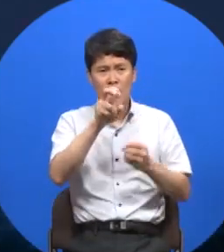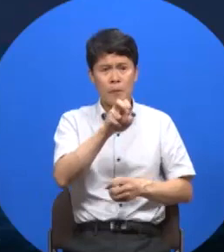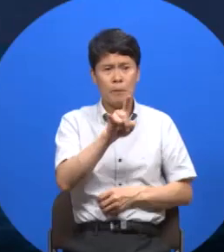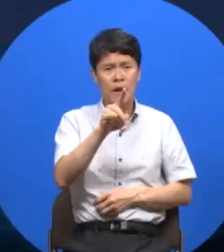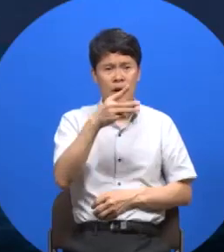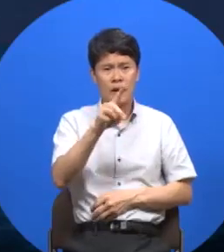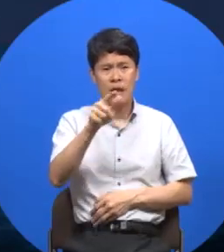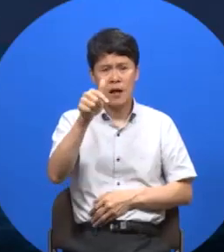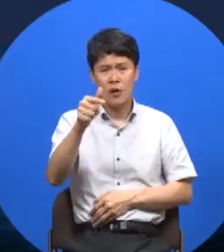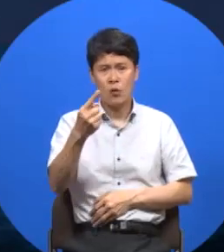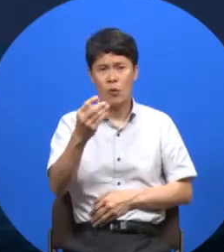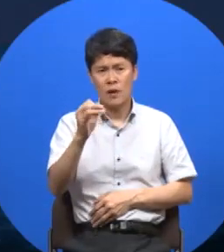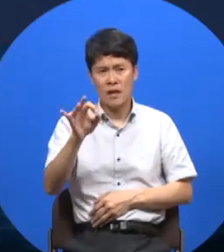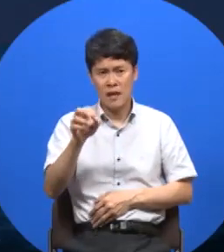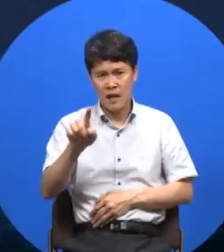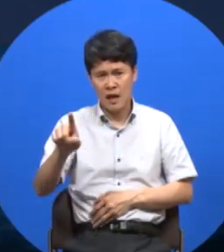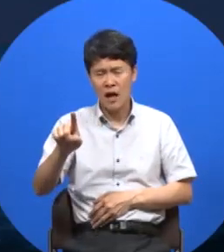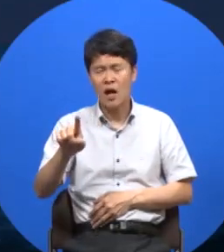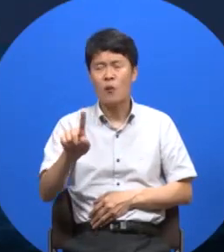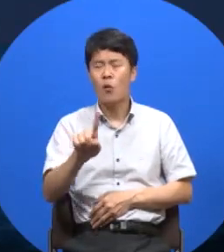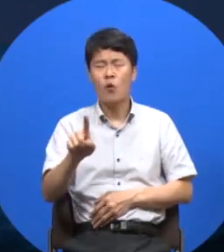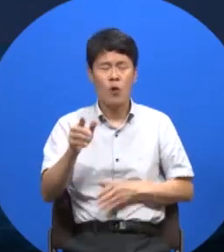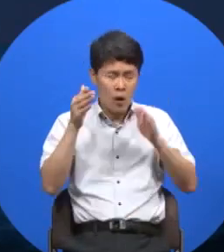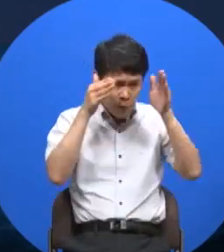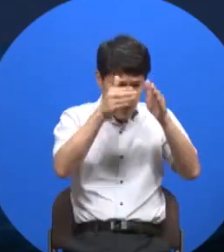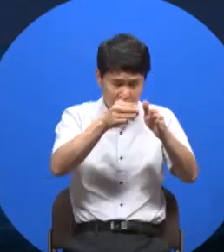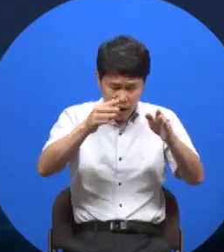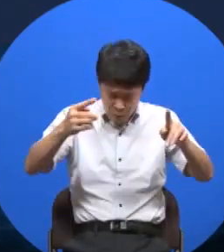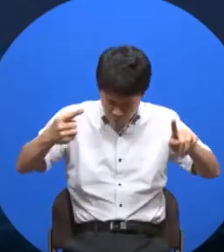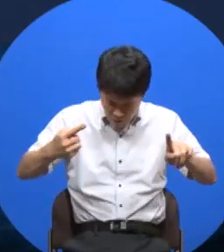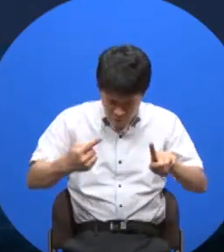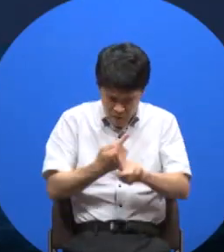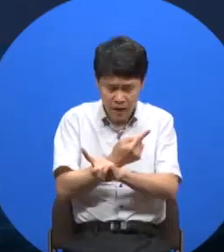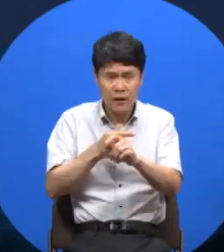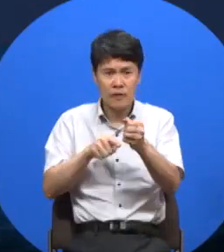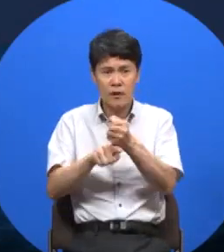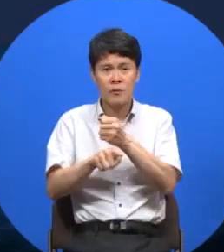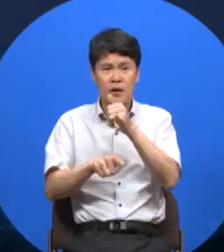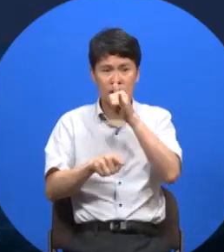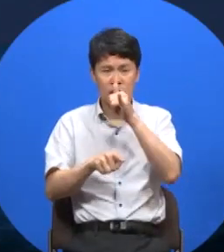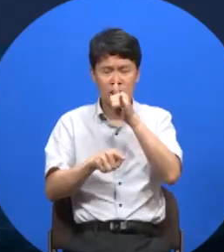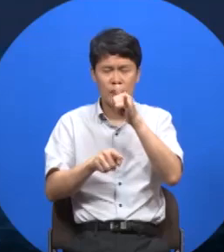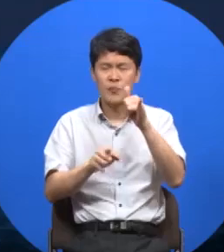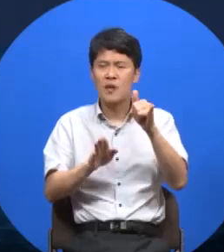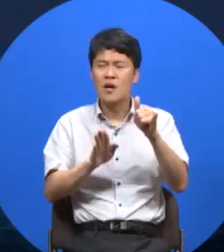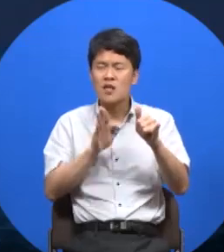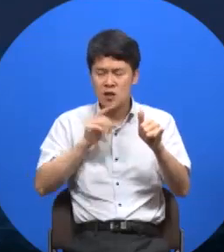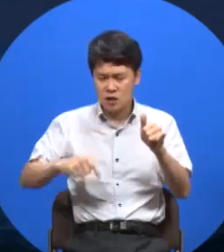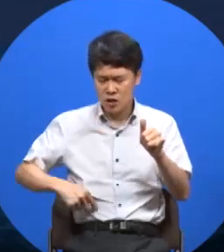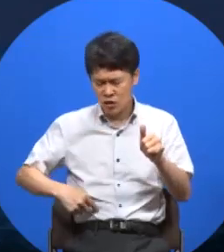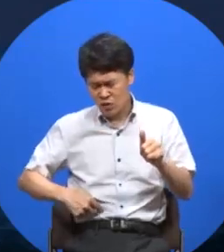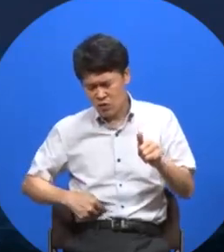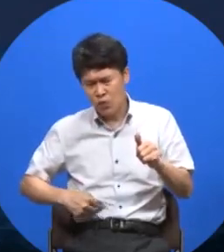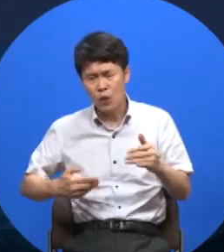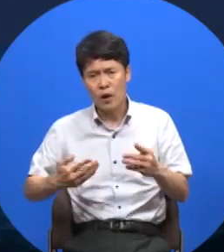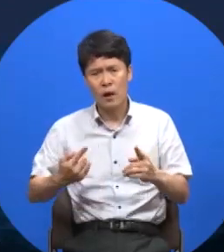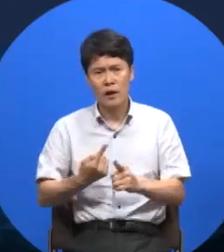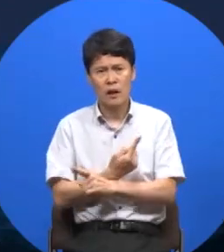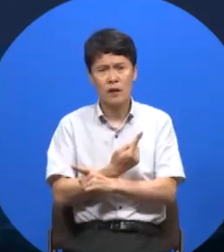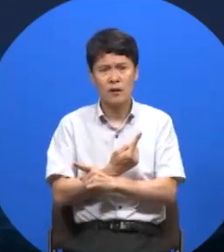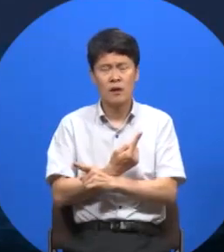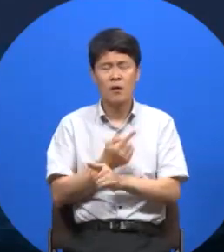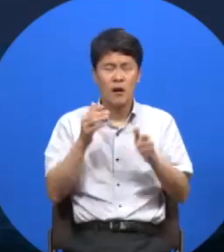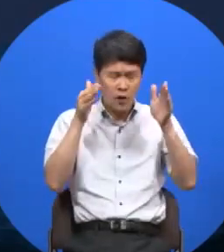메타노이아인데 방향을 바꾼다 이런 뜻입니다. 방향을 돌이킨다. 진정한 회개는 방향을 바꾸어